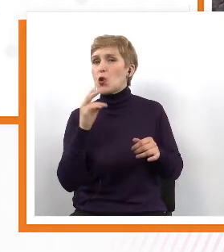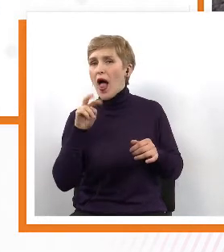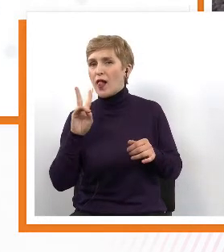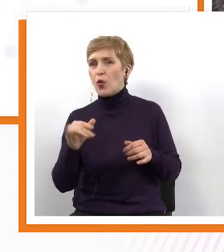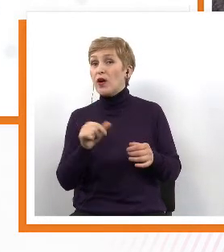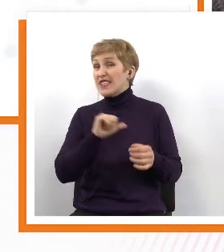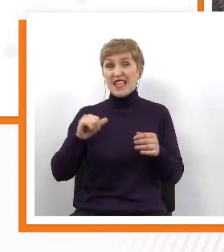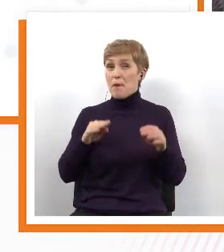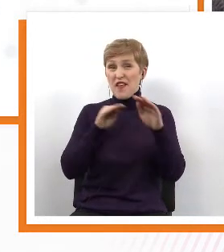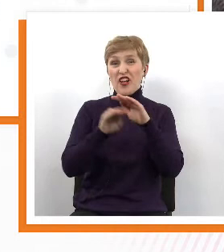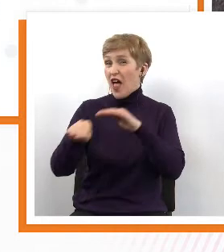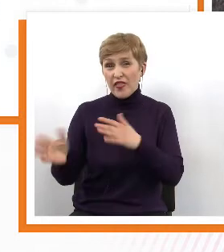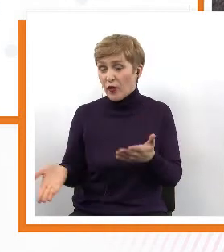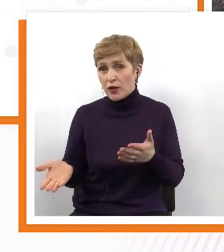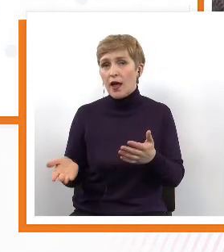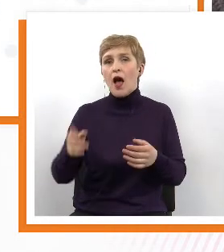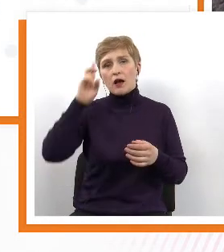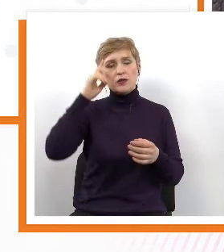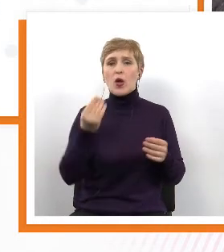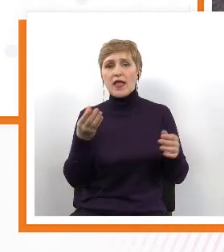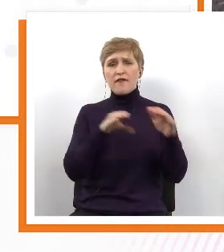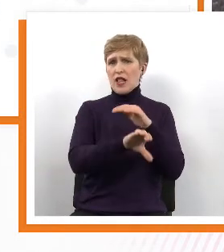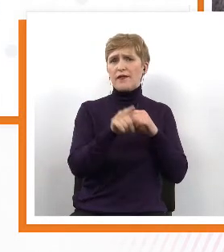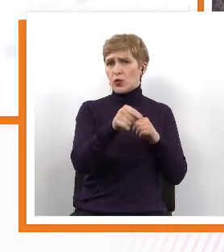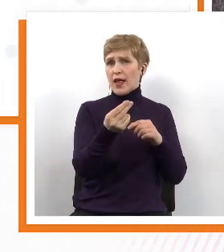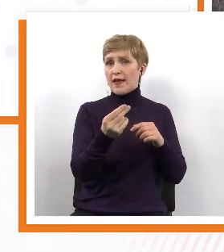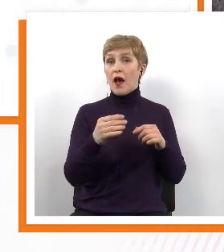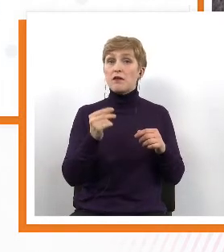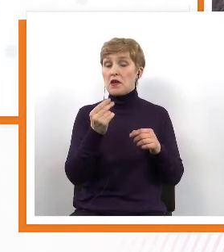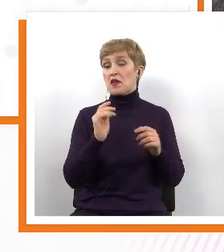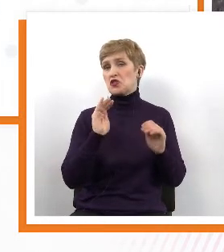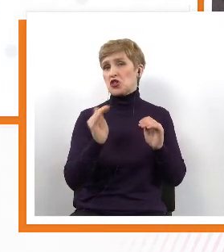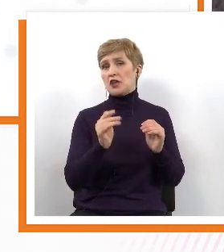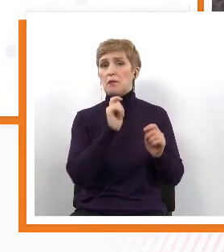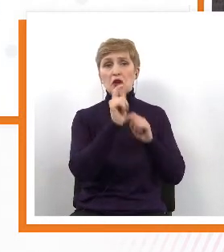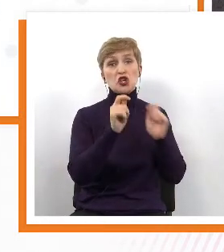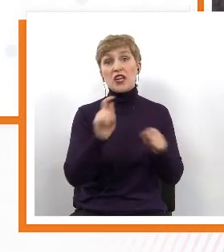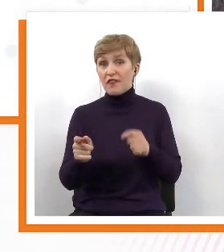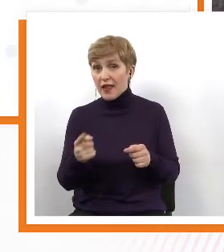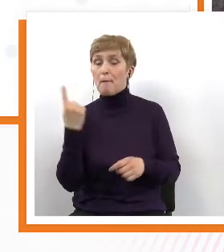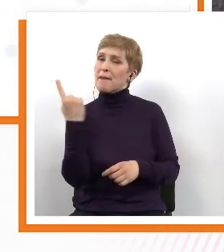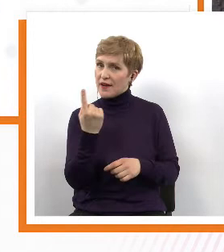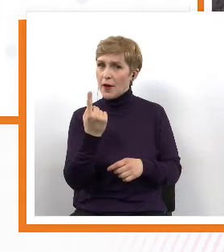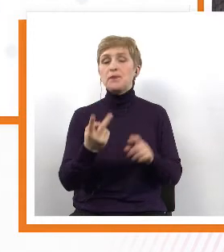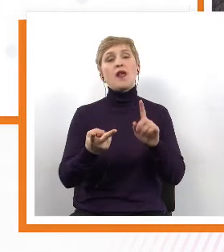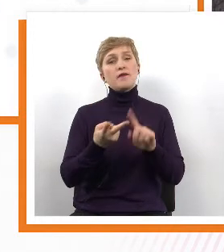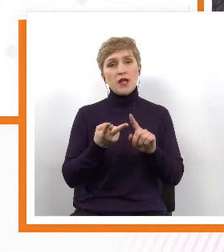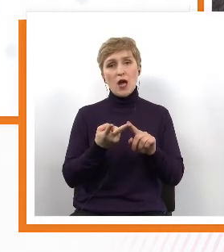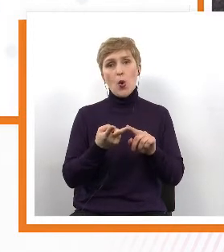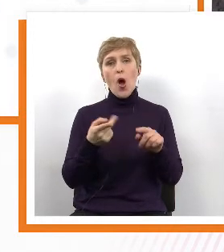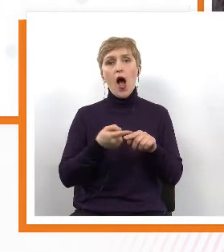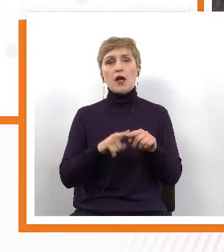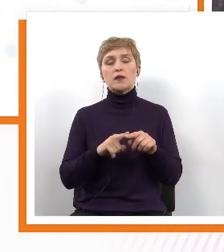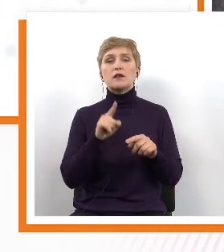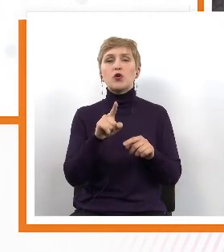вкладываясь самостоятельно, то есть государство не вкладывает туда деньги, это деньги частные пожертвования, это первое. И второе, это то,